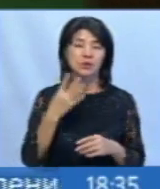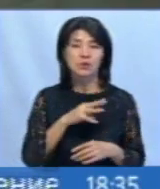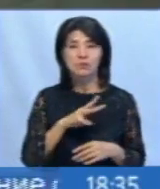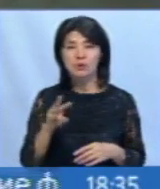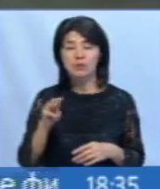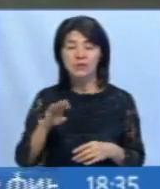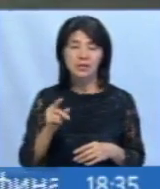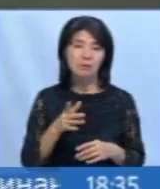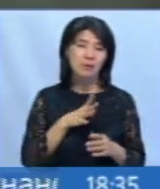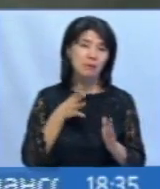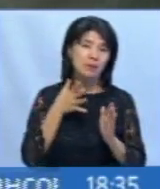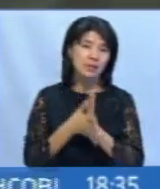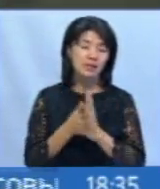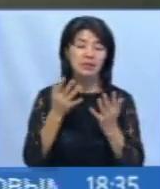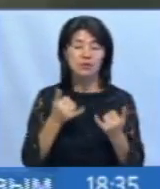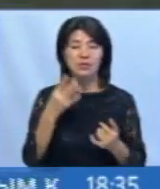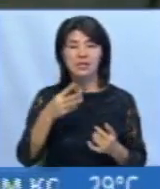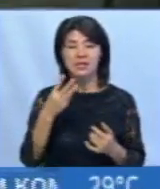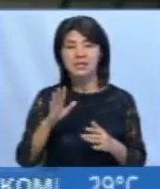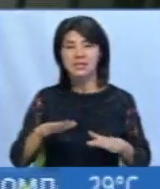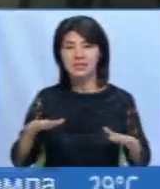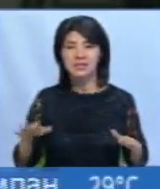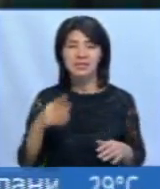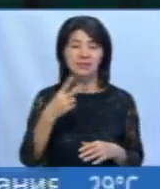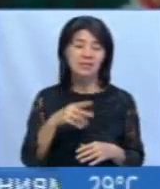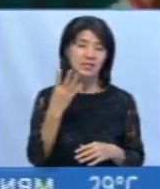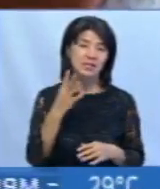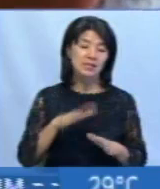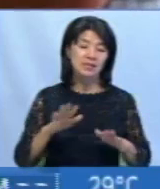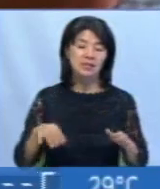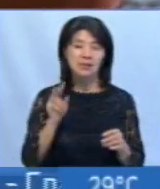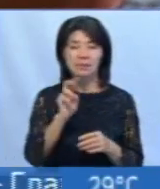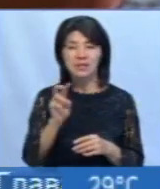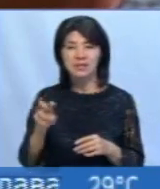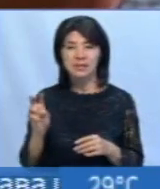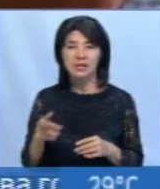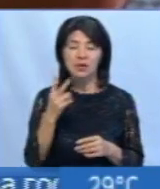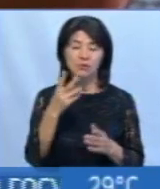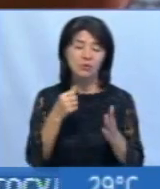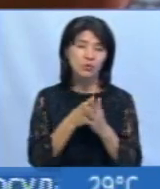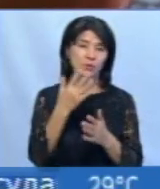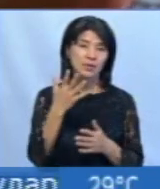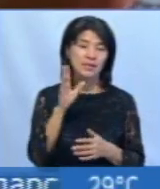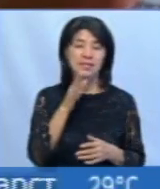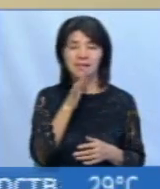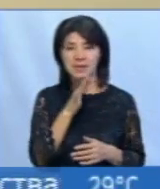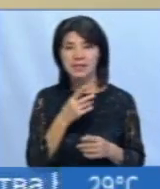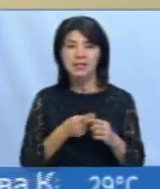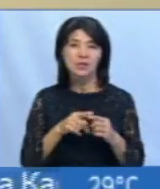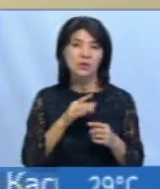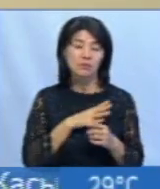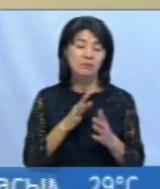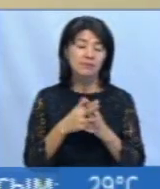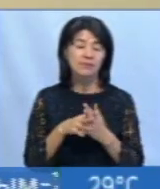Сегодня ясли, рассчитанные на 30 детей, посещают 24 ребенка от 2 до 5 лет. Также предприниматель Александр Вильгельм реконструировал простаивавшее в селе здание и